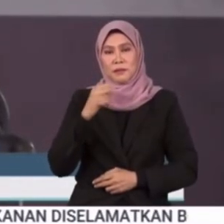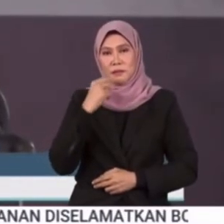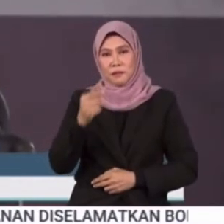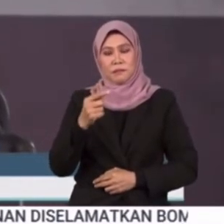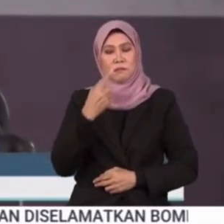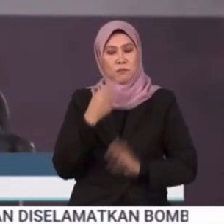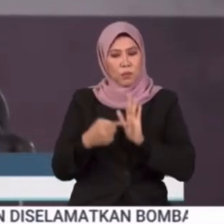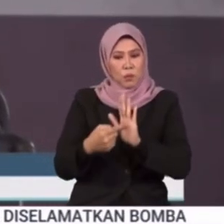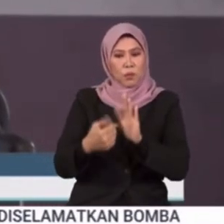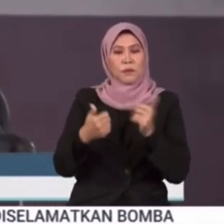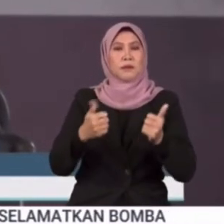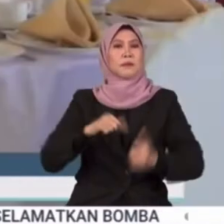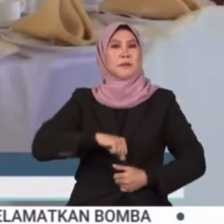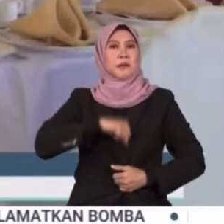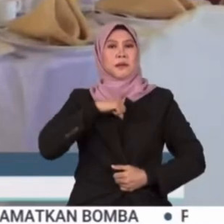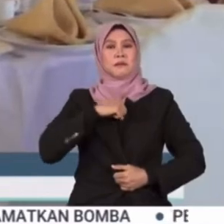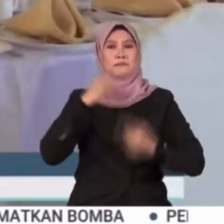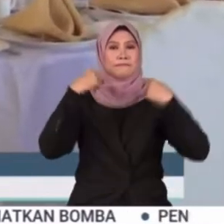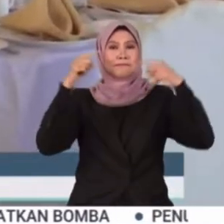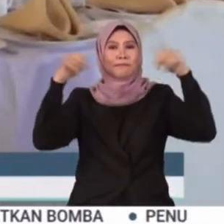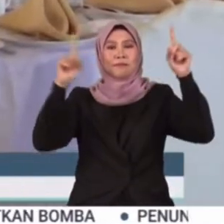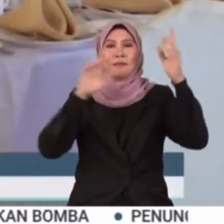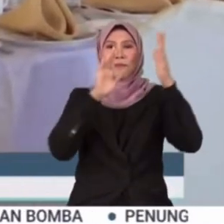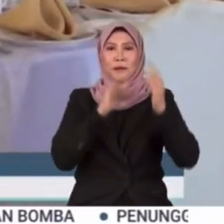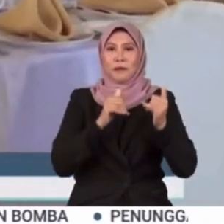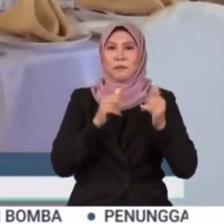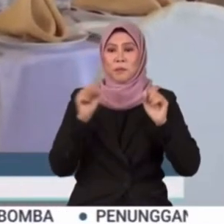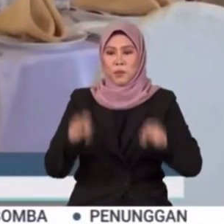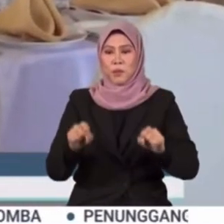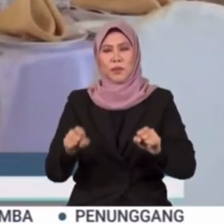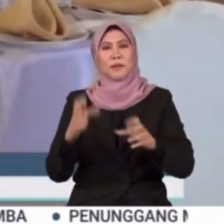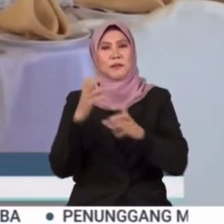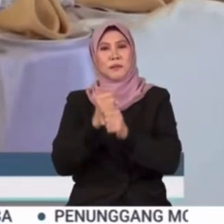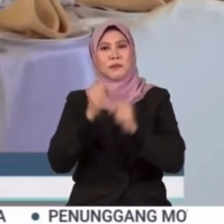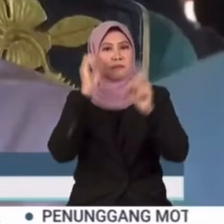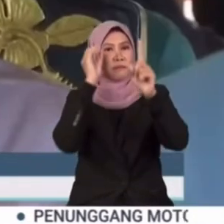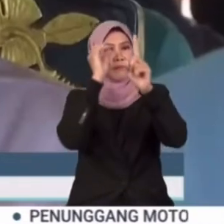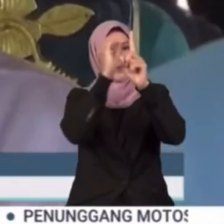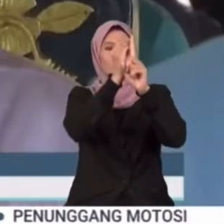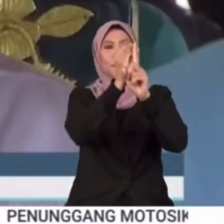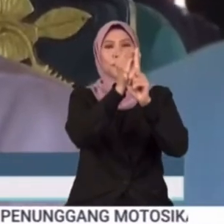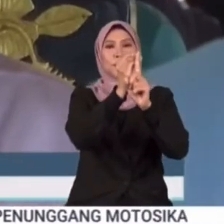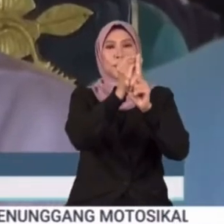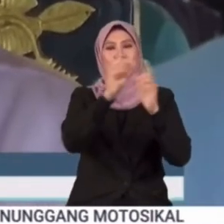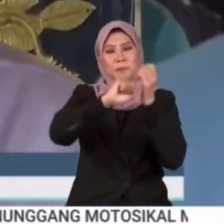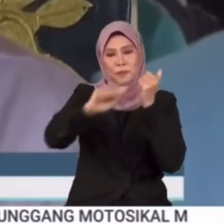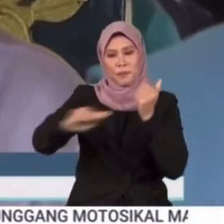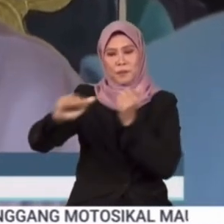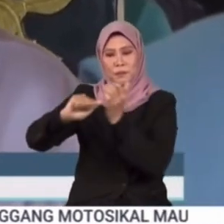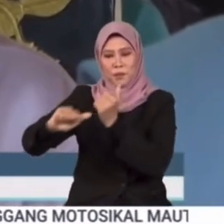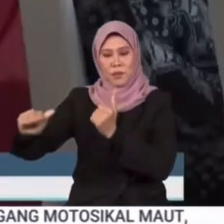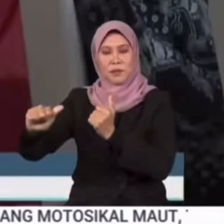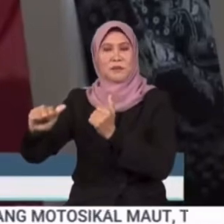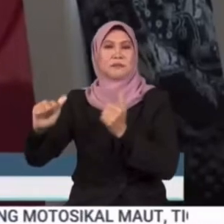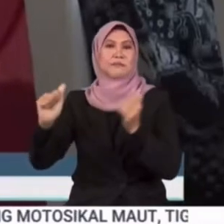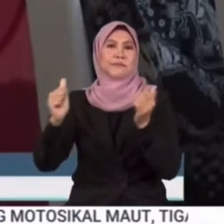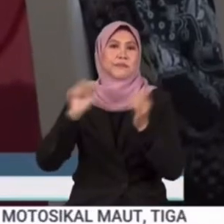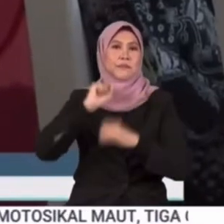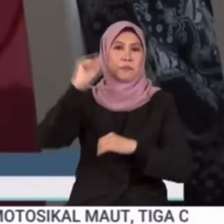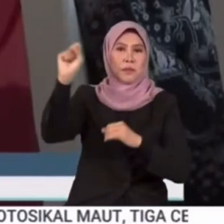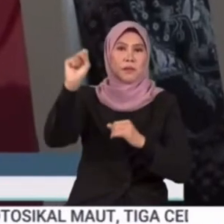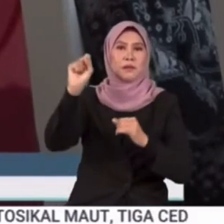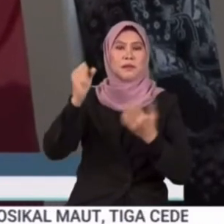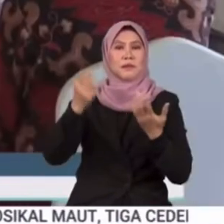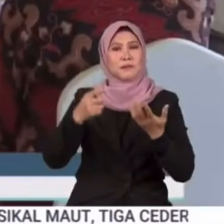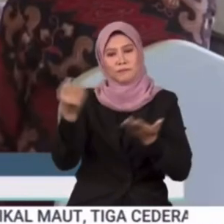dengan kejayaan tersebut dan berharap gah mampu mencapai objektif mempromosi seni Borneo merusi karya